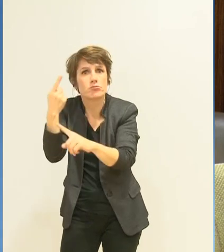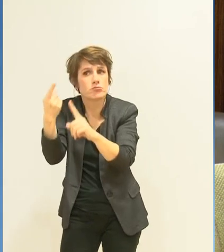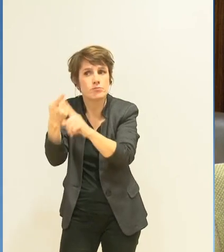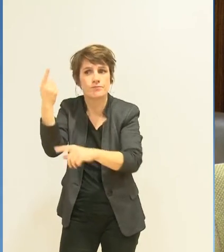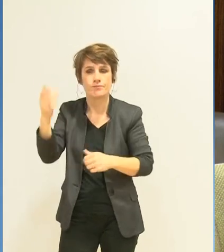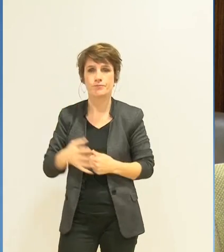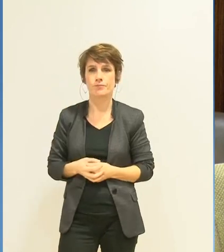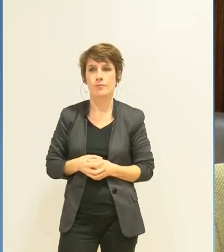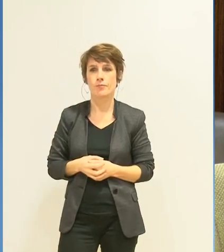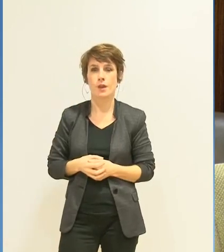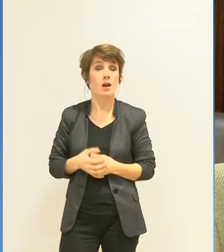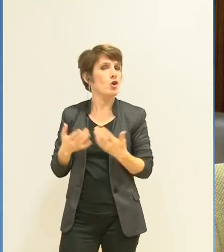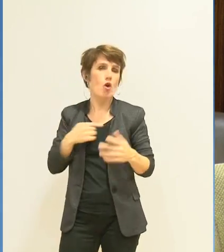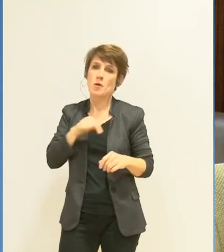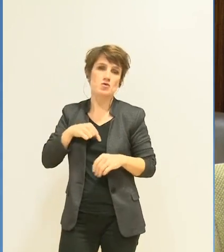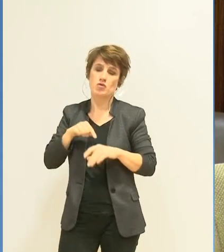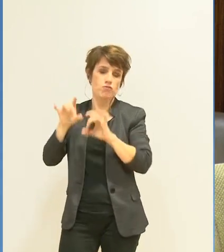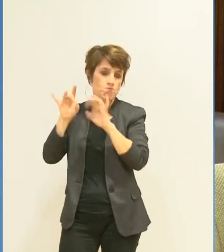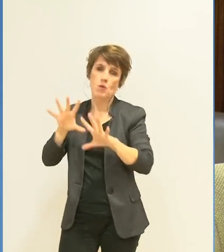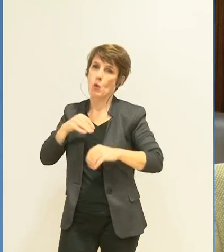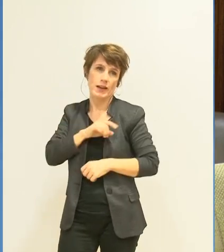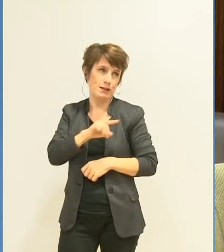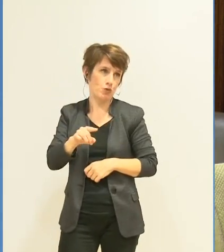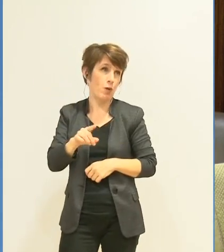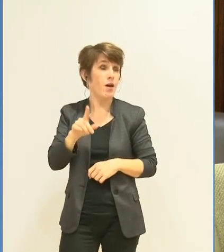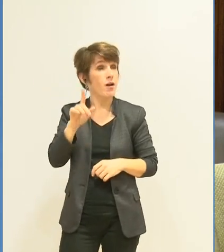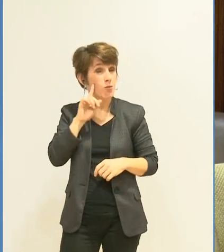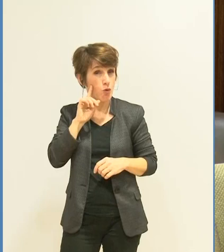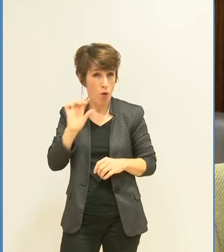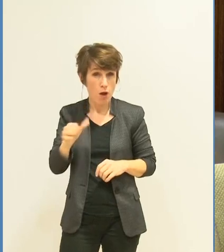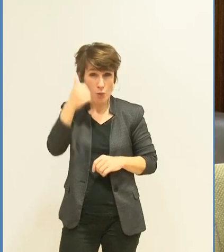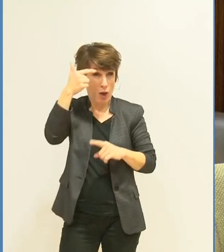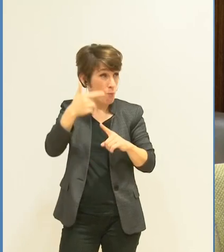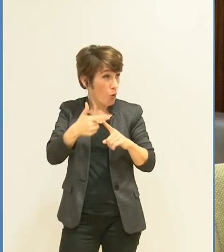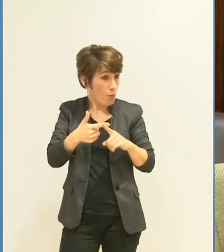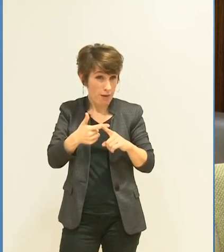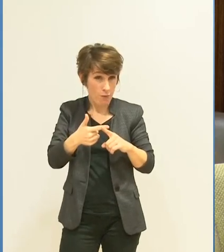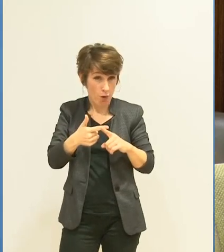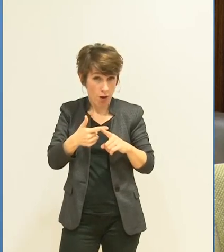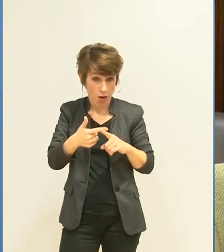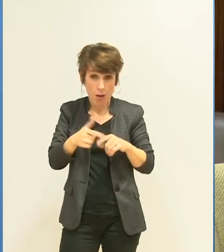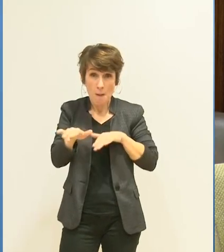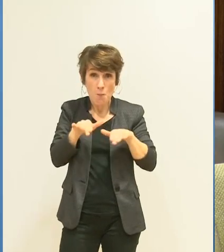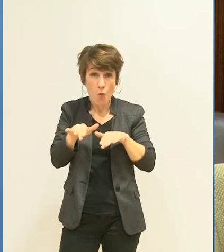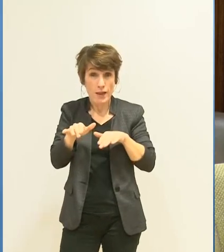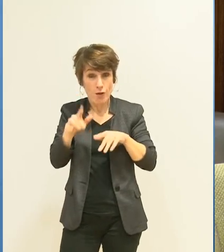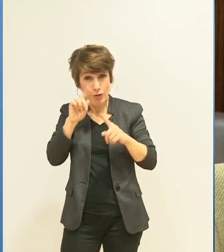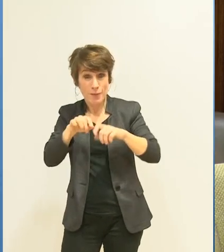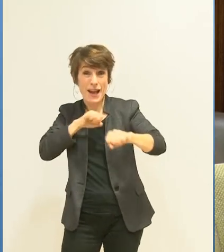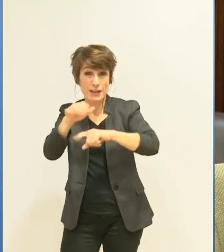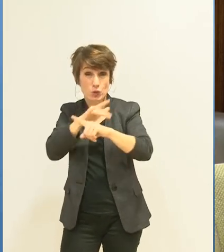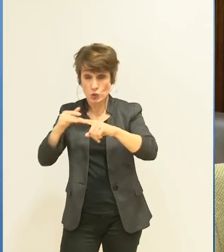ceci n'est pas acceptable pour la première fois sous votre mandature les moyens consentis à l'action sociale les moyens ont baissé